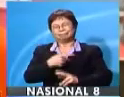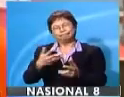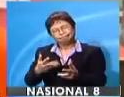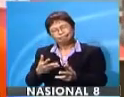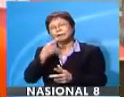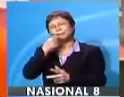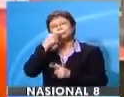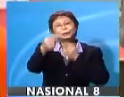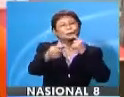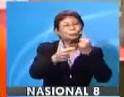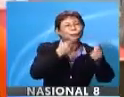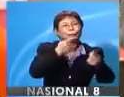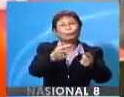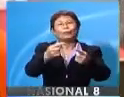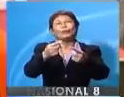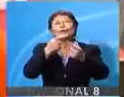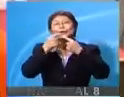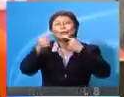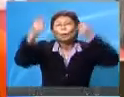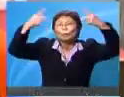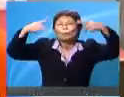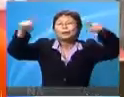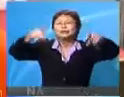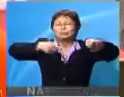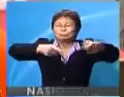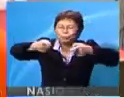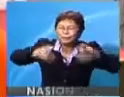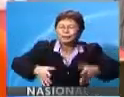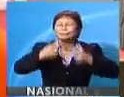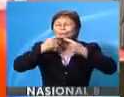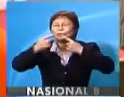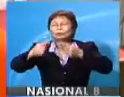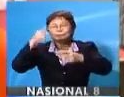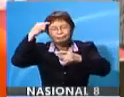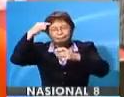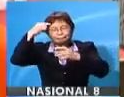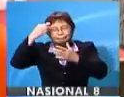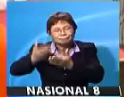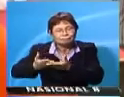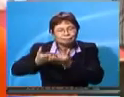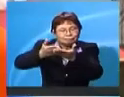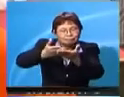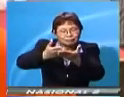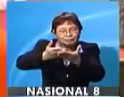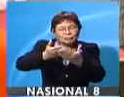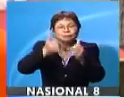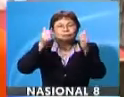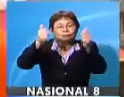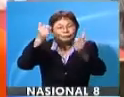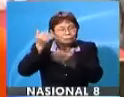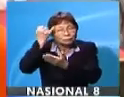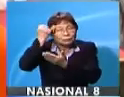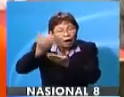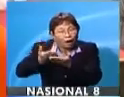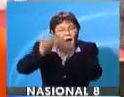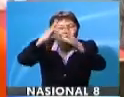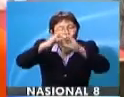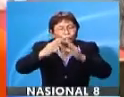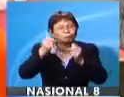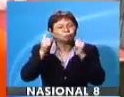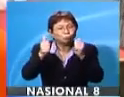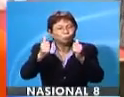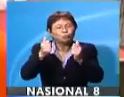memberitahu kepada pemerintah untuk mengambil satu solusi yang konkret untuk mengatasi masalah jerebu